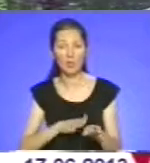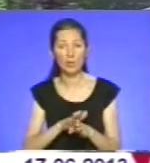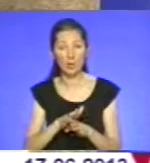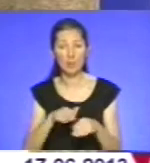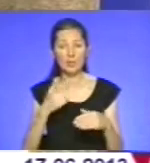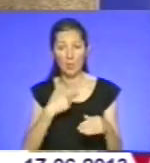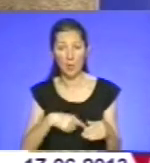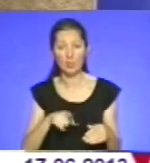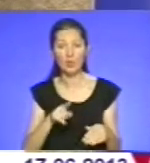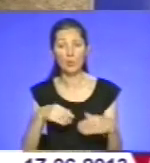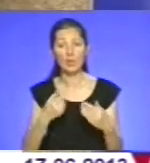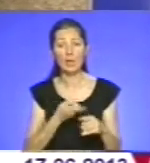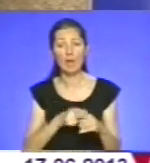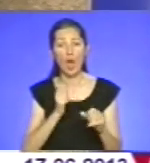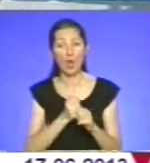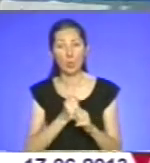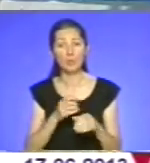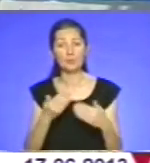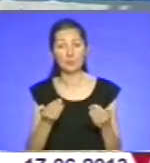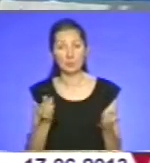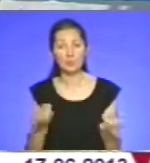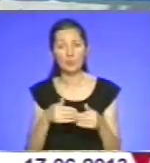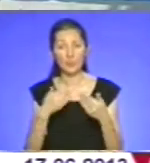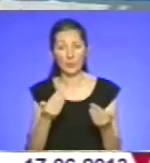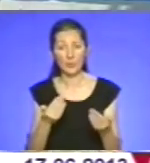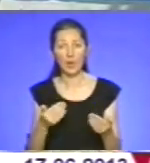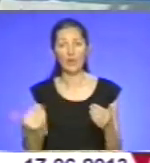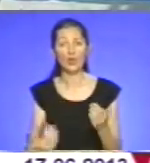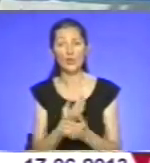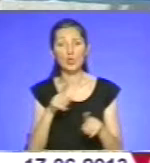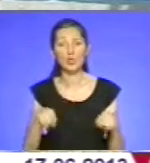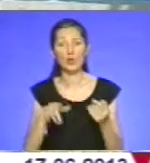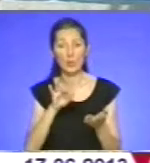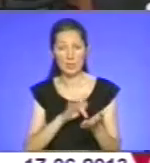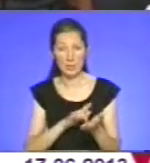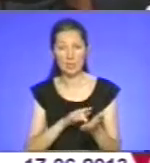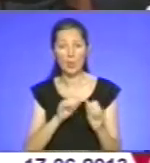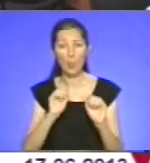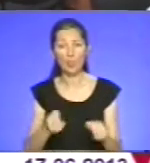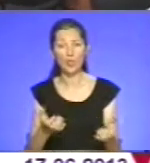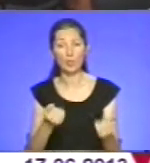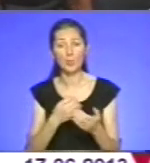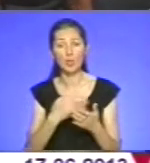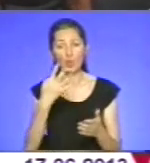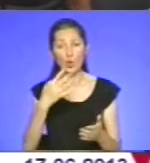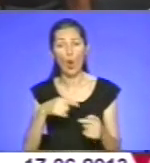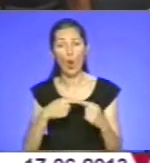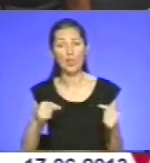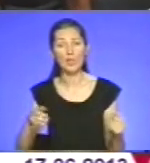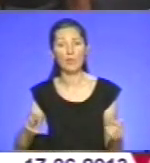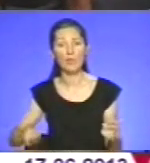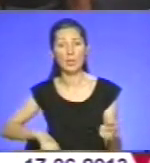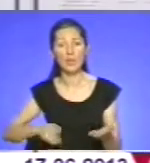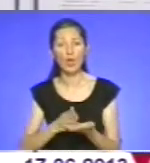вірити в те. У новоствореному центрі жителі Гусятинського району зможуть отримати майже 40 видів адміністративних послуг, а з часом ще